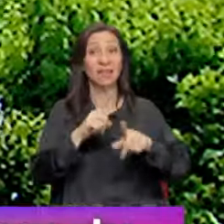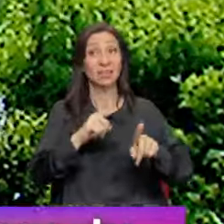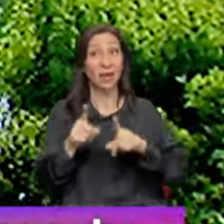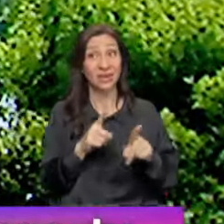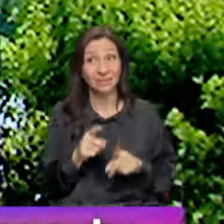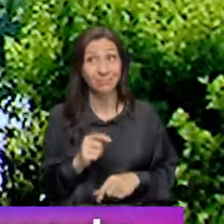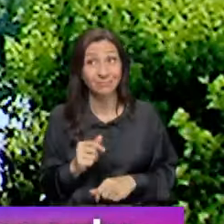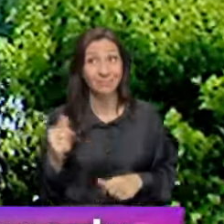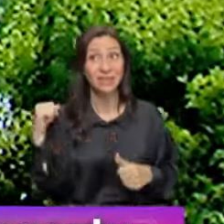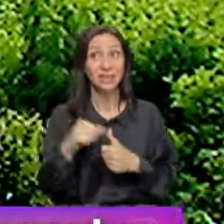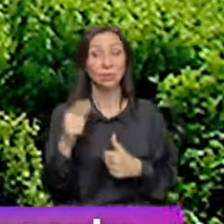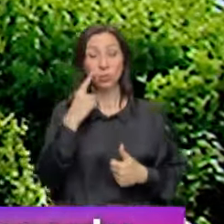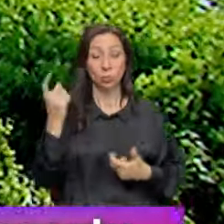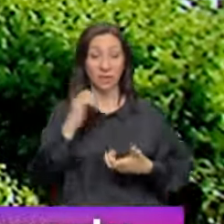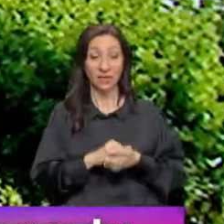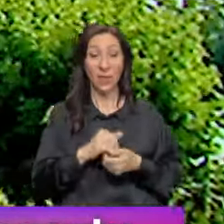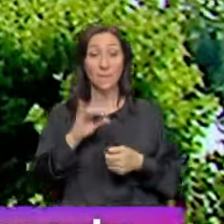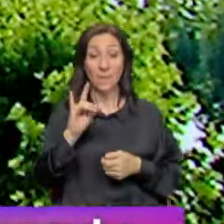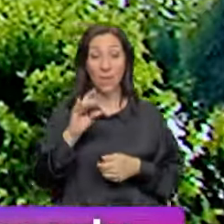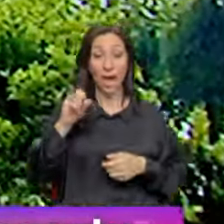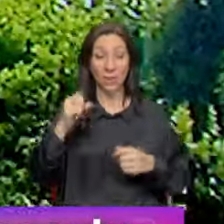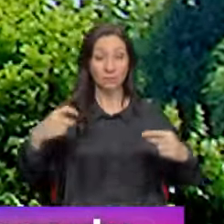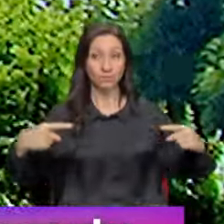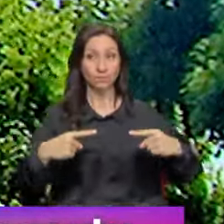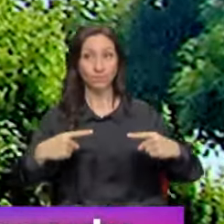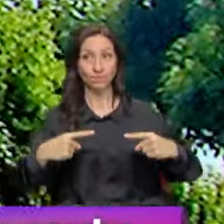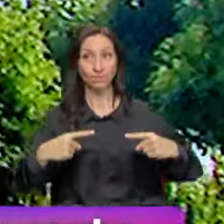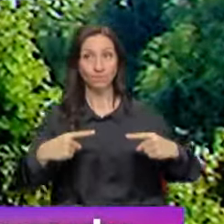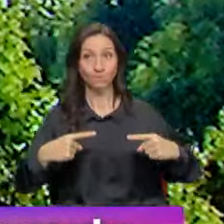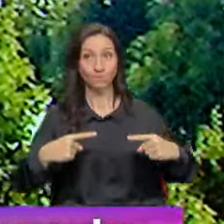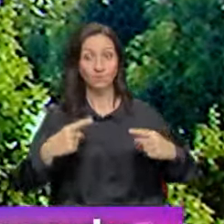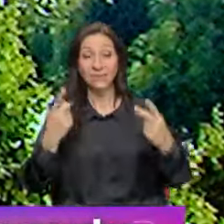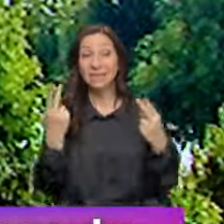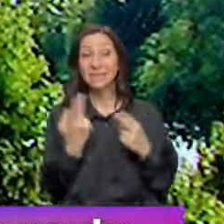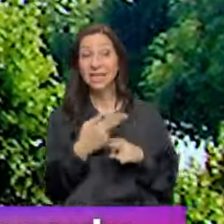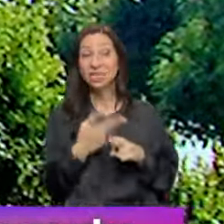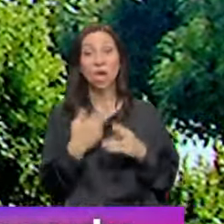yine Cumhur İttifakı'nı, MHP ve AK Parti ittifakını sınayacak olan konular arasında.